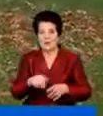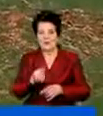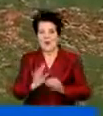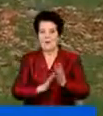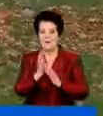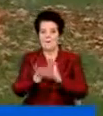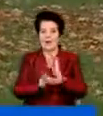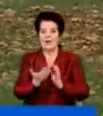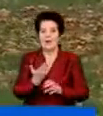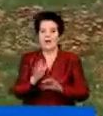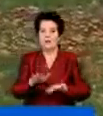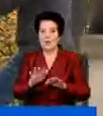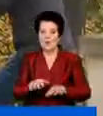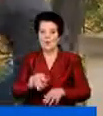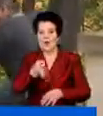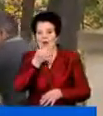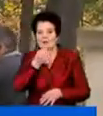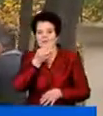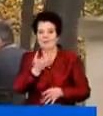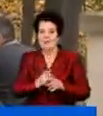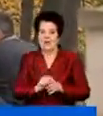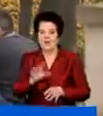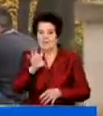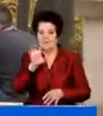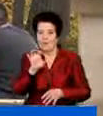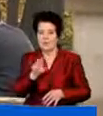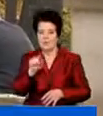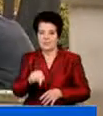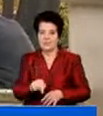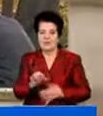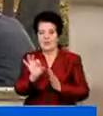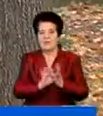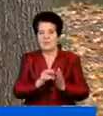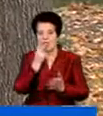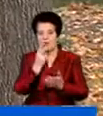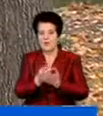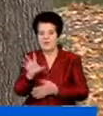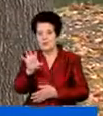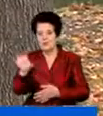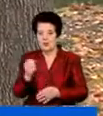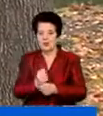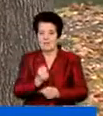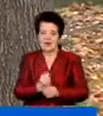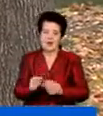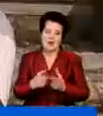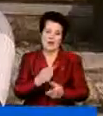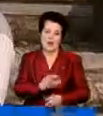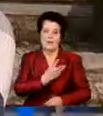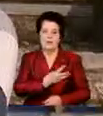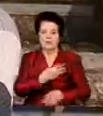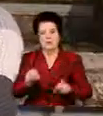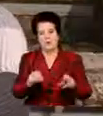parcurile devin locurile preferate pentru o ședință foto de toamnă. Imediat în telejurnal îi vedeți pe fotograf la treabă, fie că sunt amatori